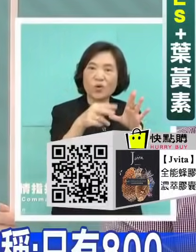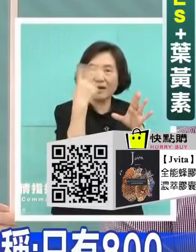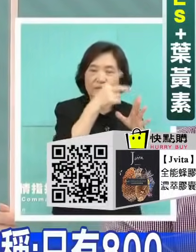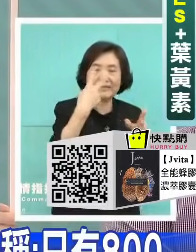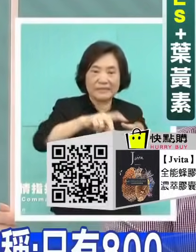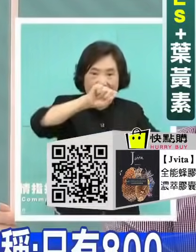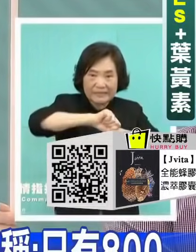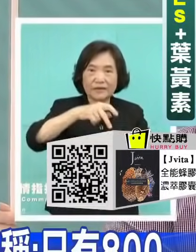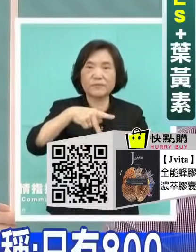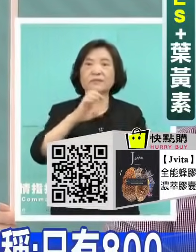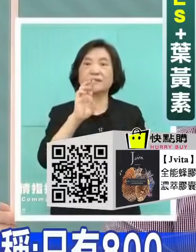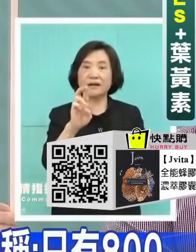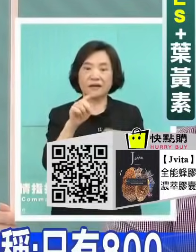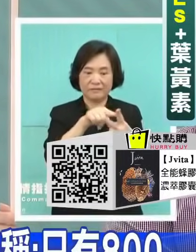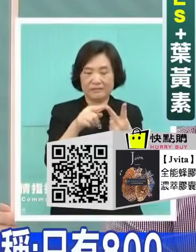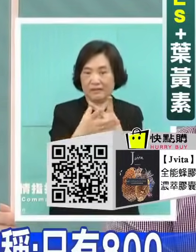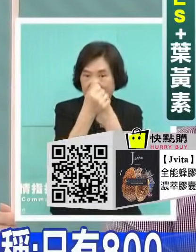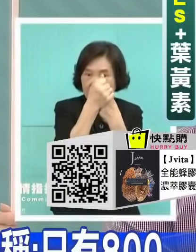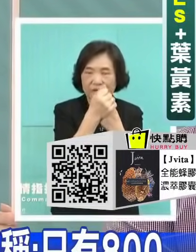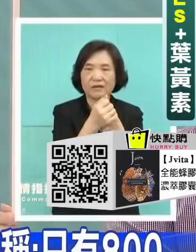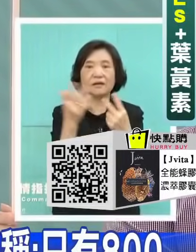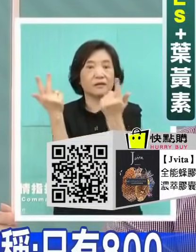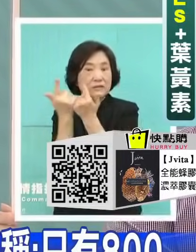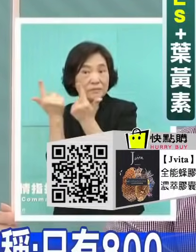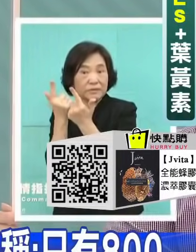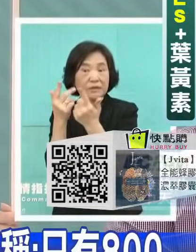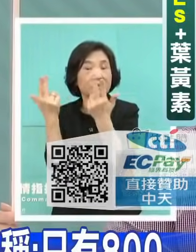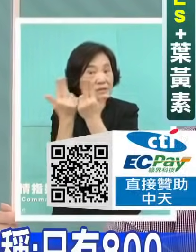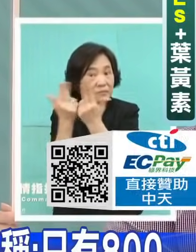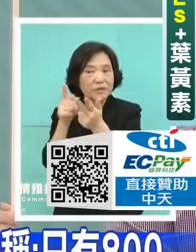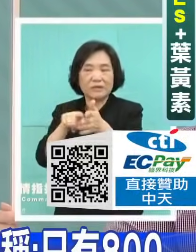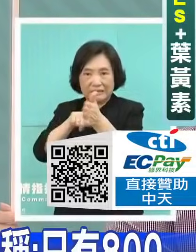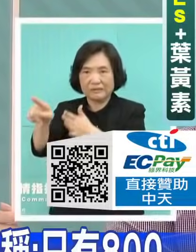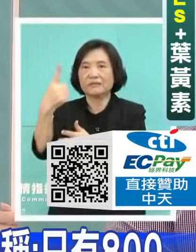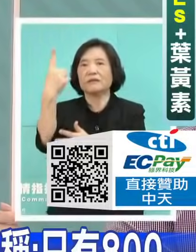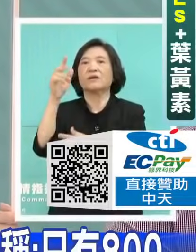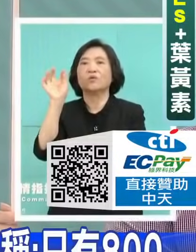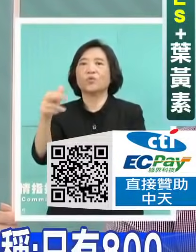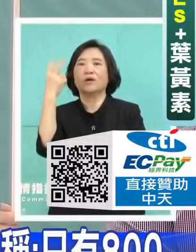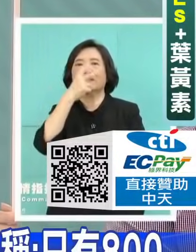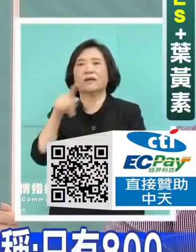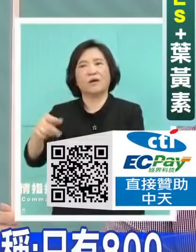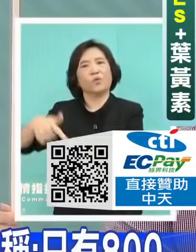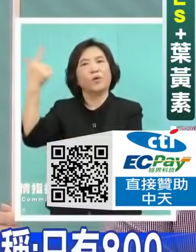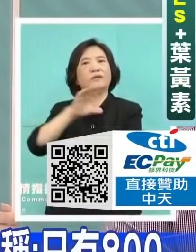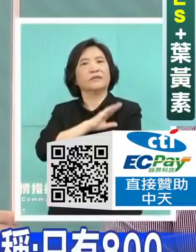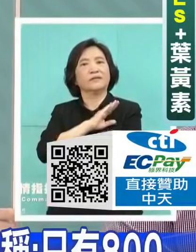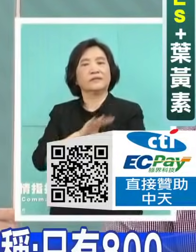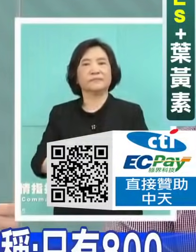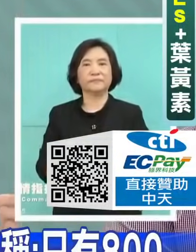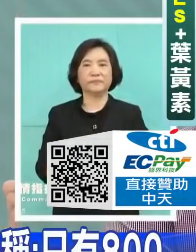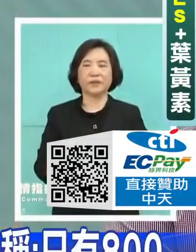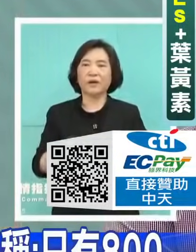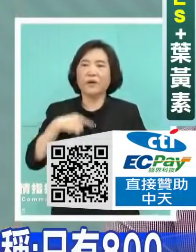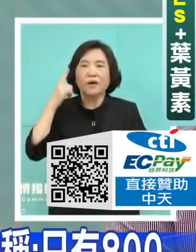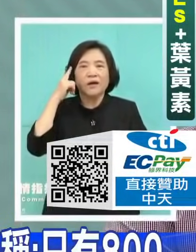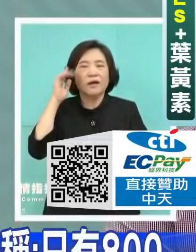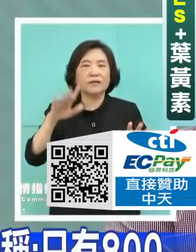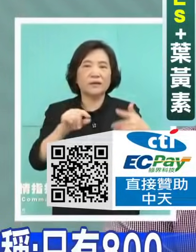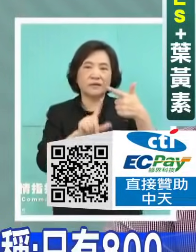做 PCR 来做筛检的，那新北市是采用快筛的模式，当然速度上会比较快一点。当然我们也